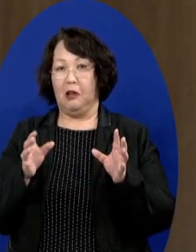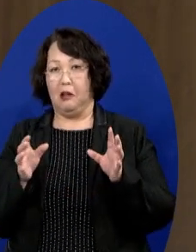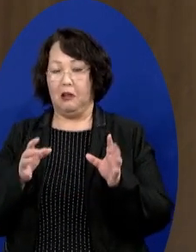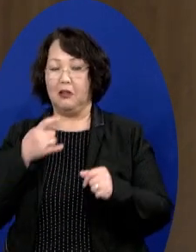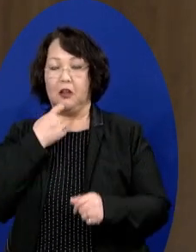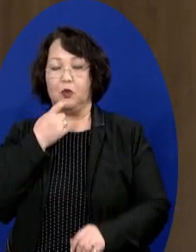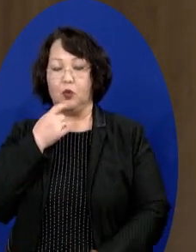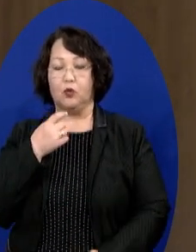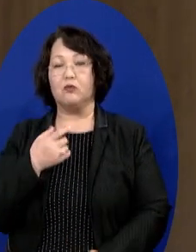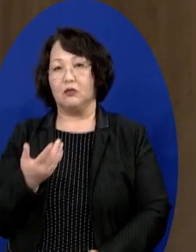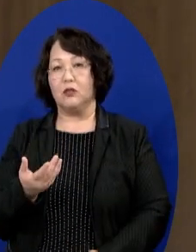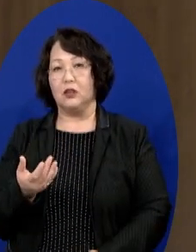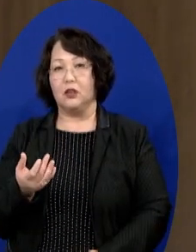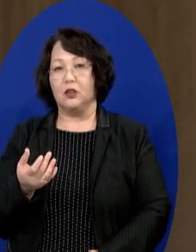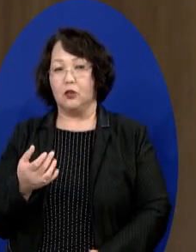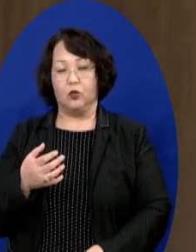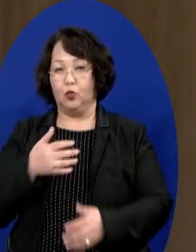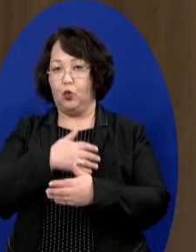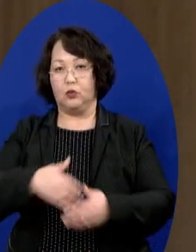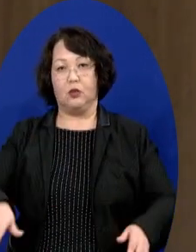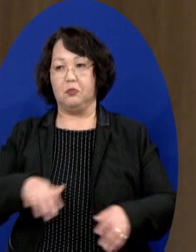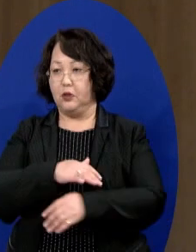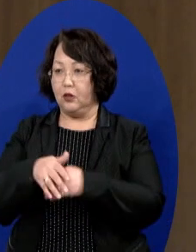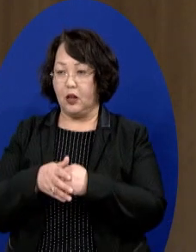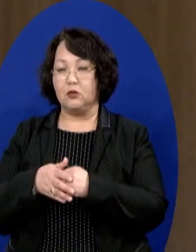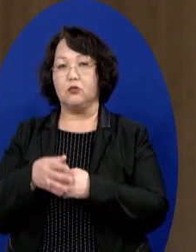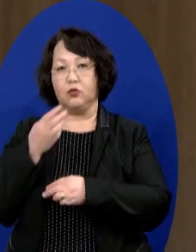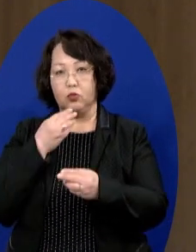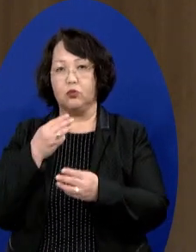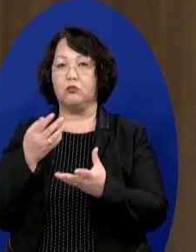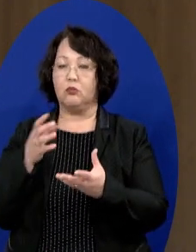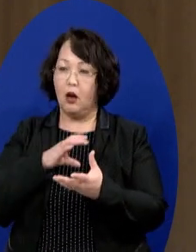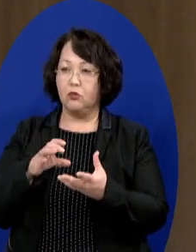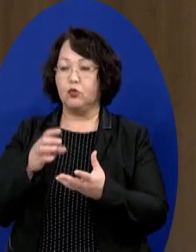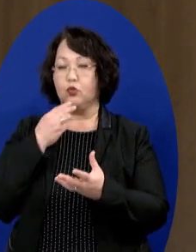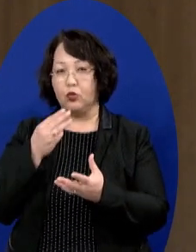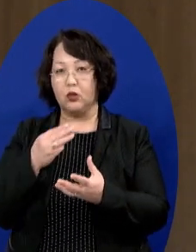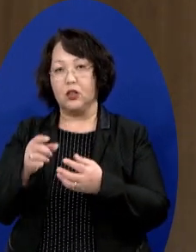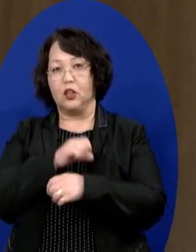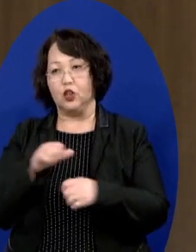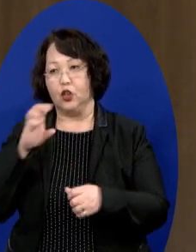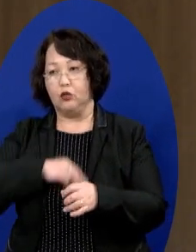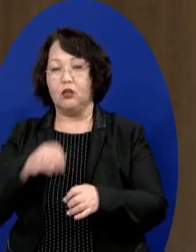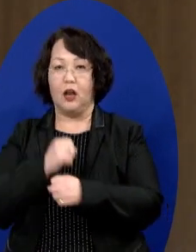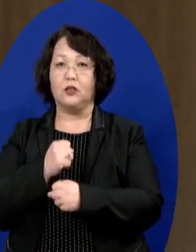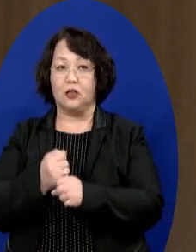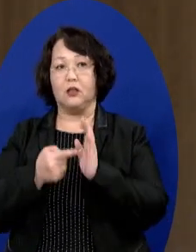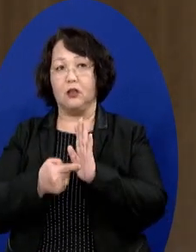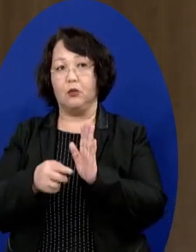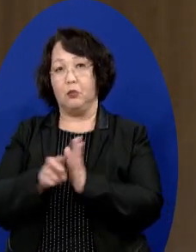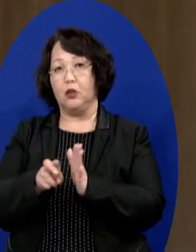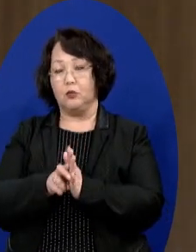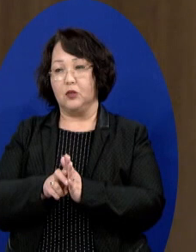шүүх эрх мэдлэл гүйс засгал бол үйл ажиллагаа шударга явуулж ард түмнийхээ санал хүсэлгийн илэрхийлэл болно гэж эргэлзээтэй